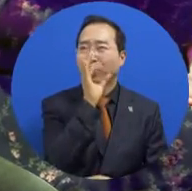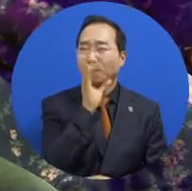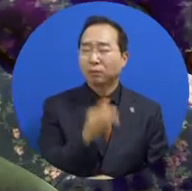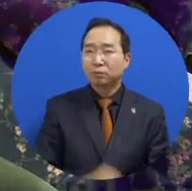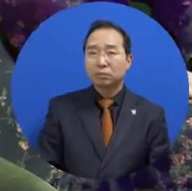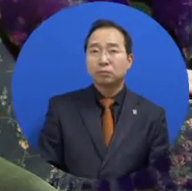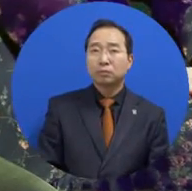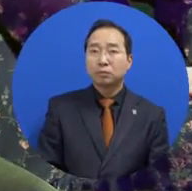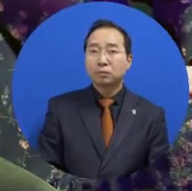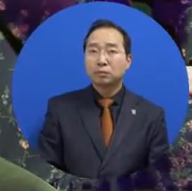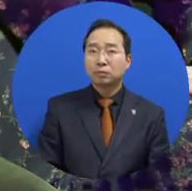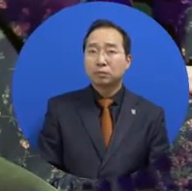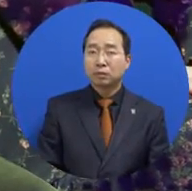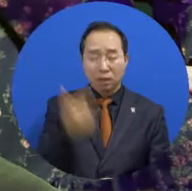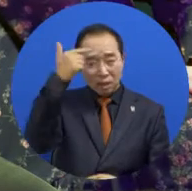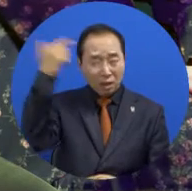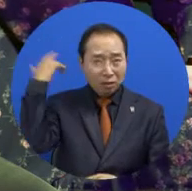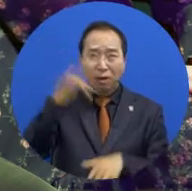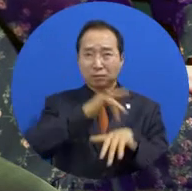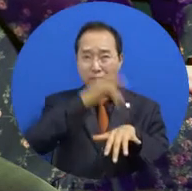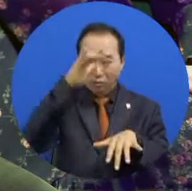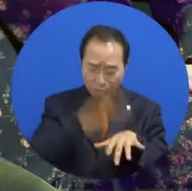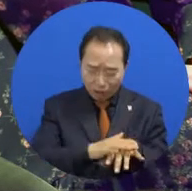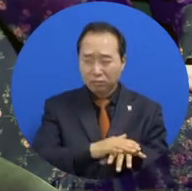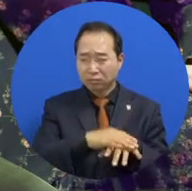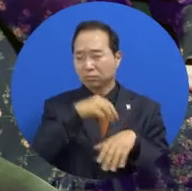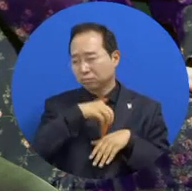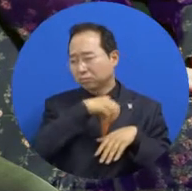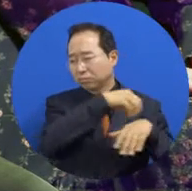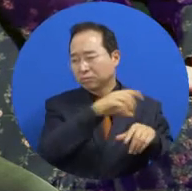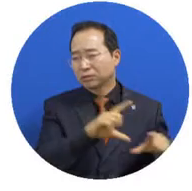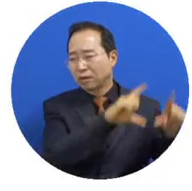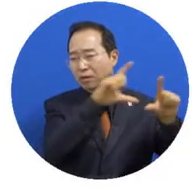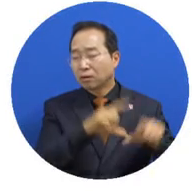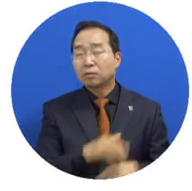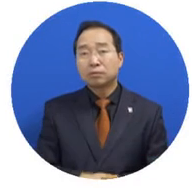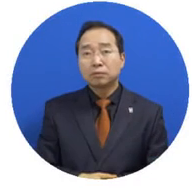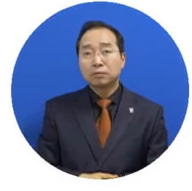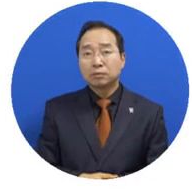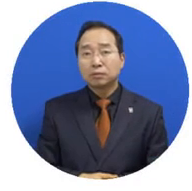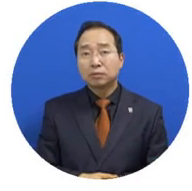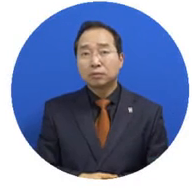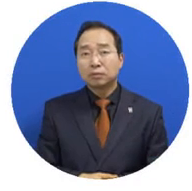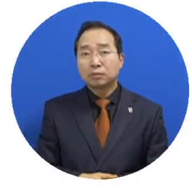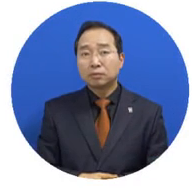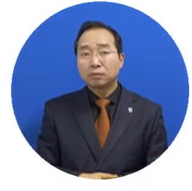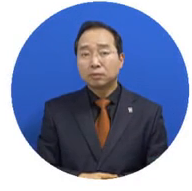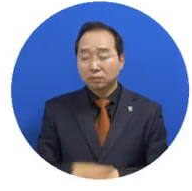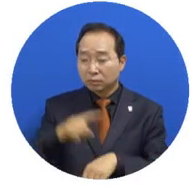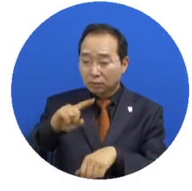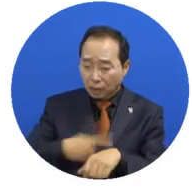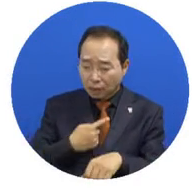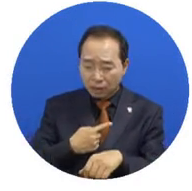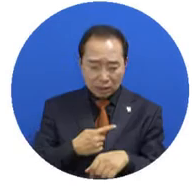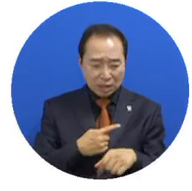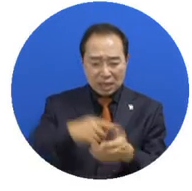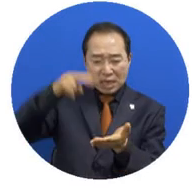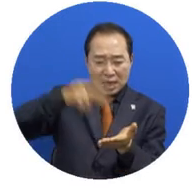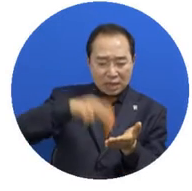블랙홀로 끌어당깁니다. 그래서 바로 그 습관대로 살게 돼 있어요. 이렇게 되면 읽는 자와 쓰는